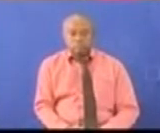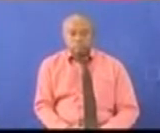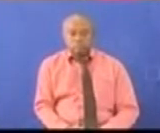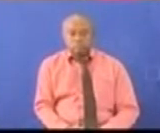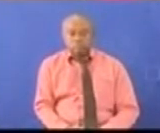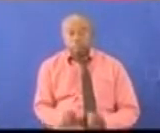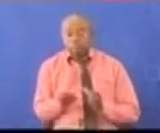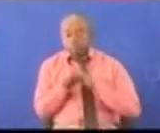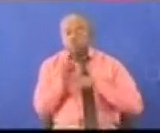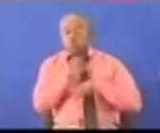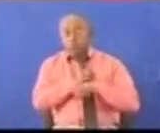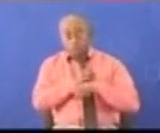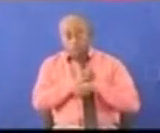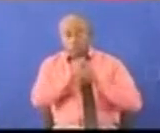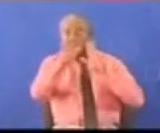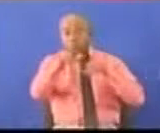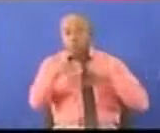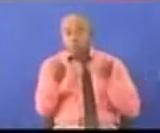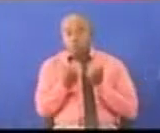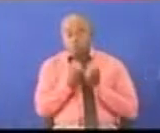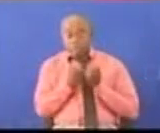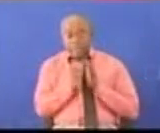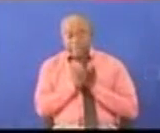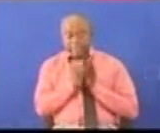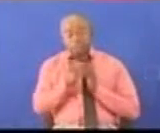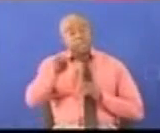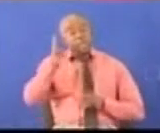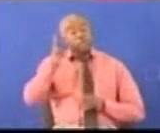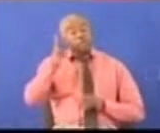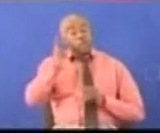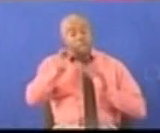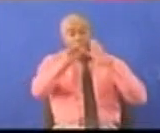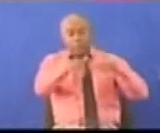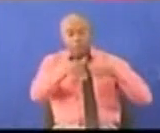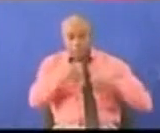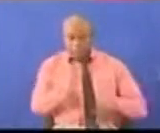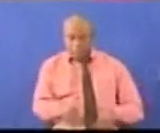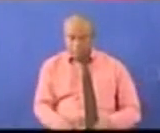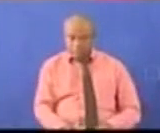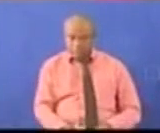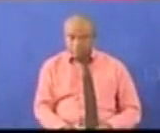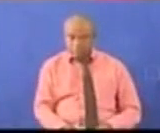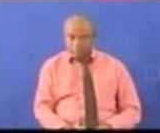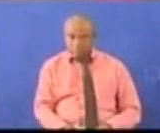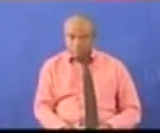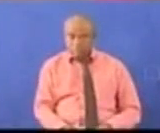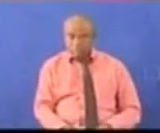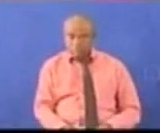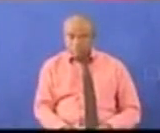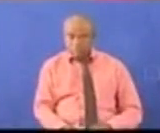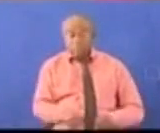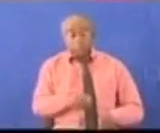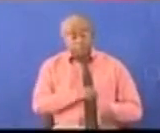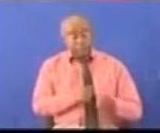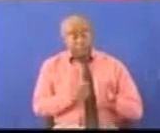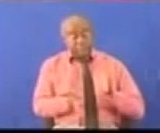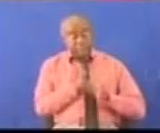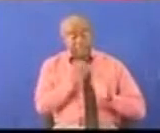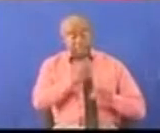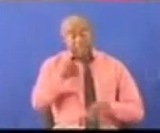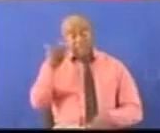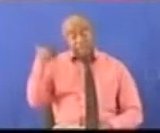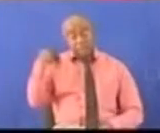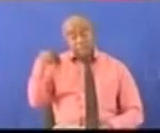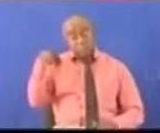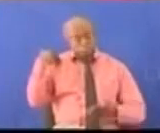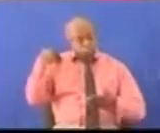Wataalamu wetu wa bunge wameandika kitabu cha historia ya bunge letu kutoka tulivyoanza enzi hizo za legico mpaka